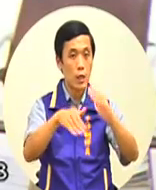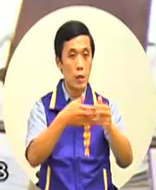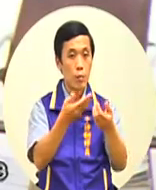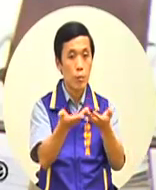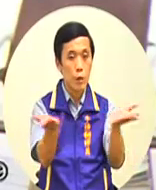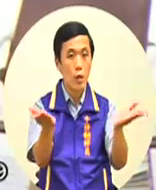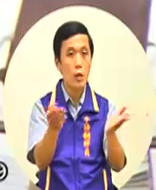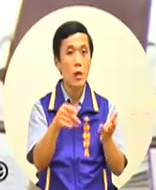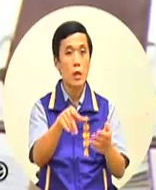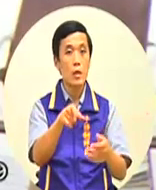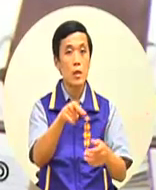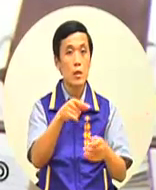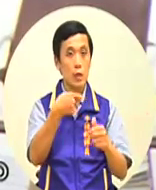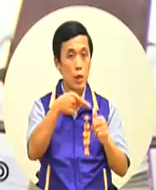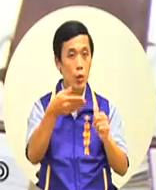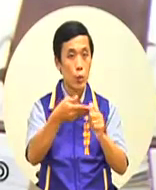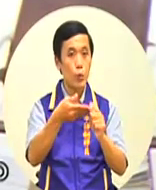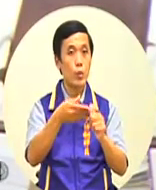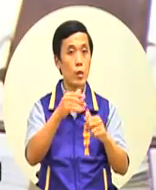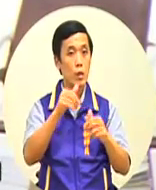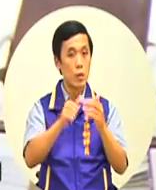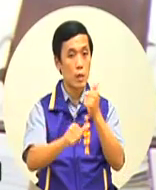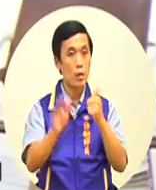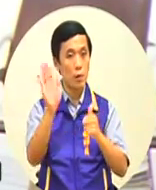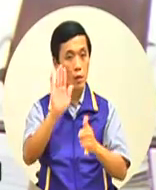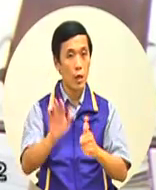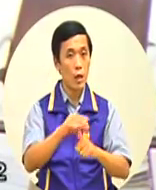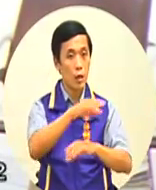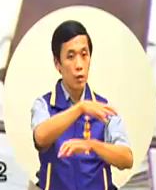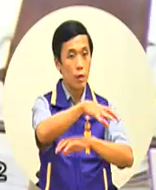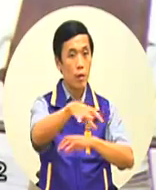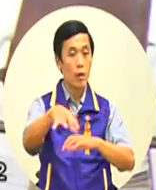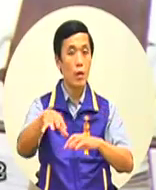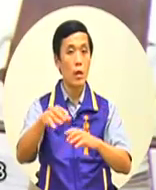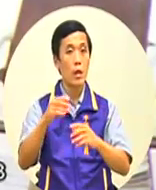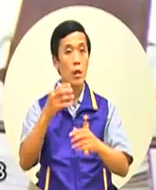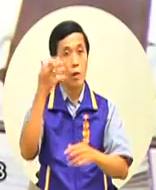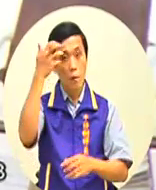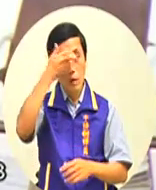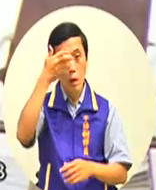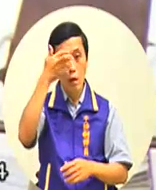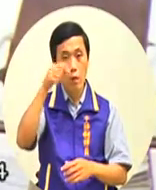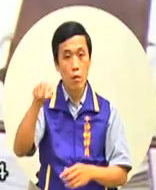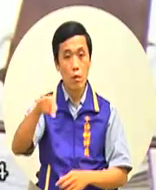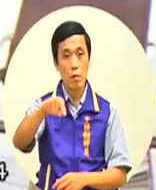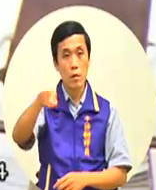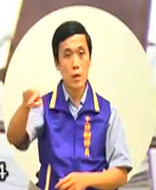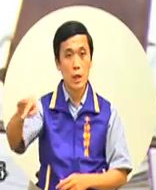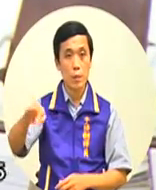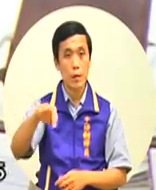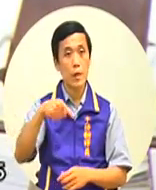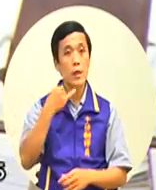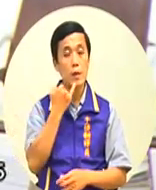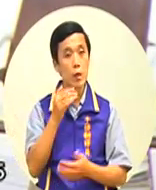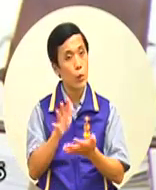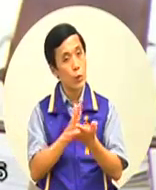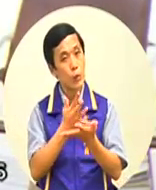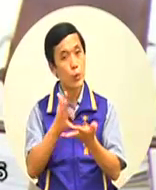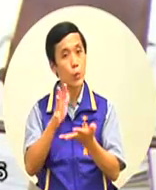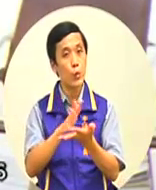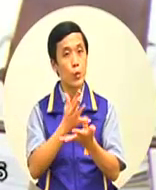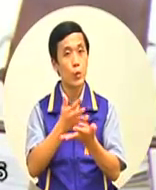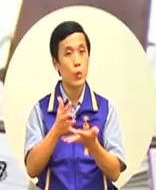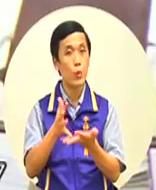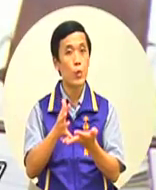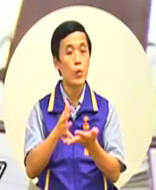观，及我们年长的。好，年长者在这里可以休憩这里可是多重